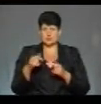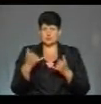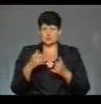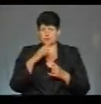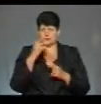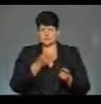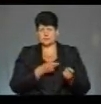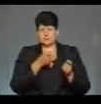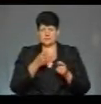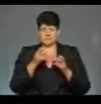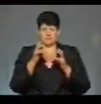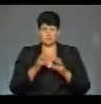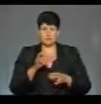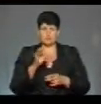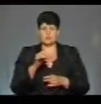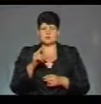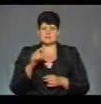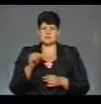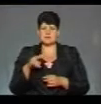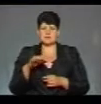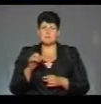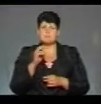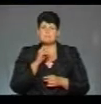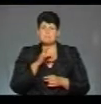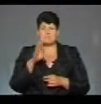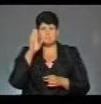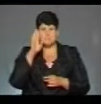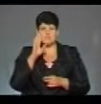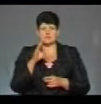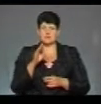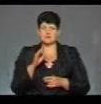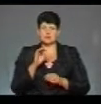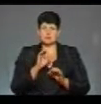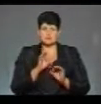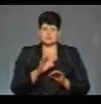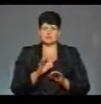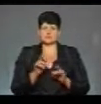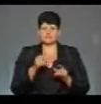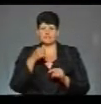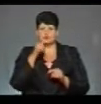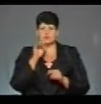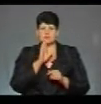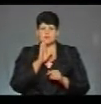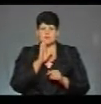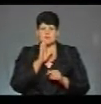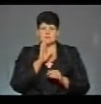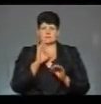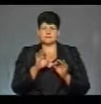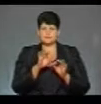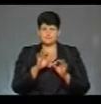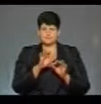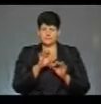вночі доставили травмовану Ольгу Залізняк. Племінник жінки Олександр Цірук розповідає, вчора жінці наклали шви в